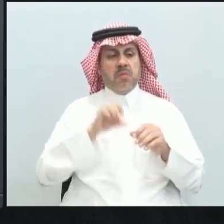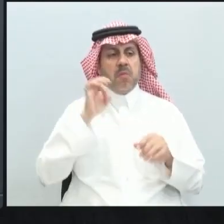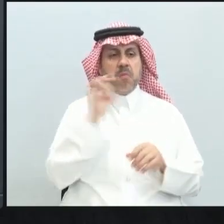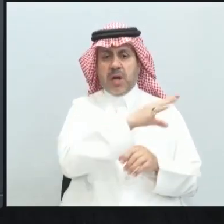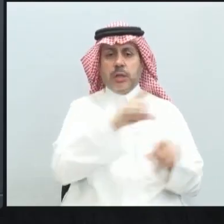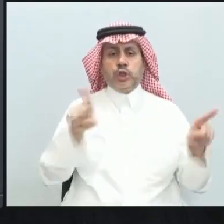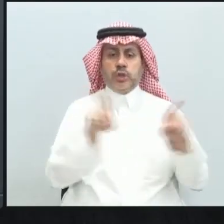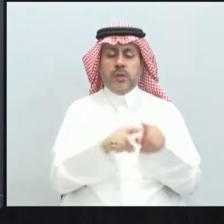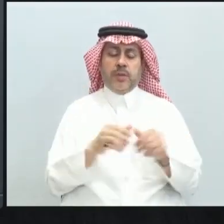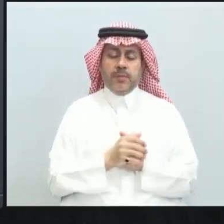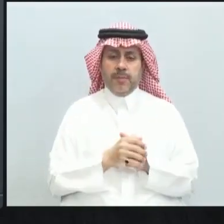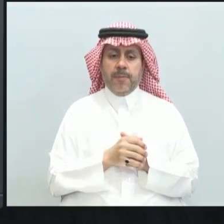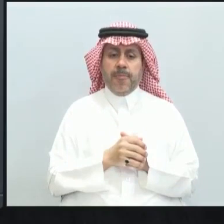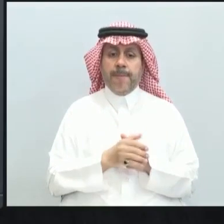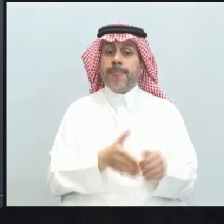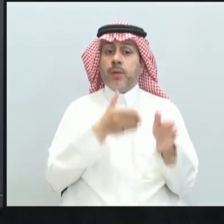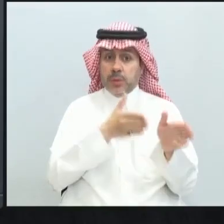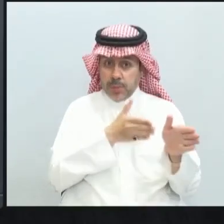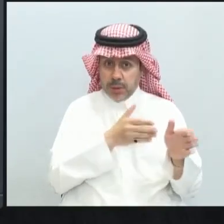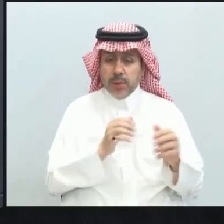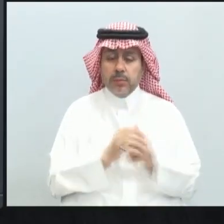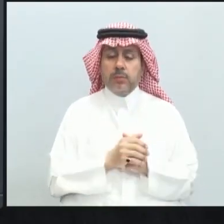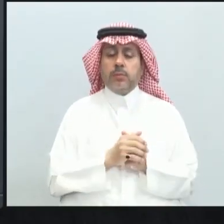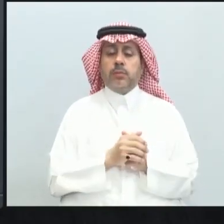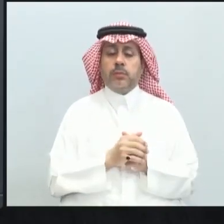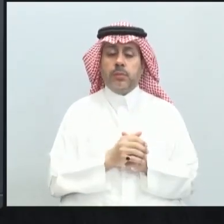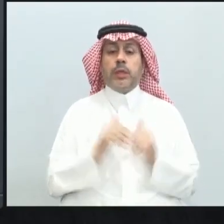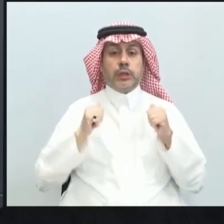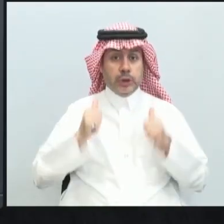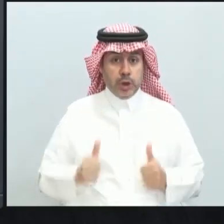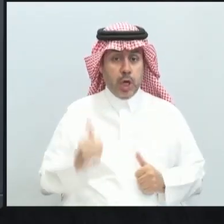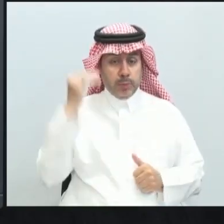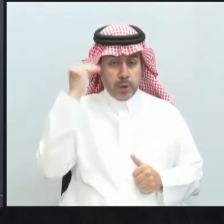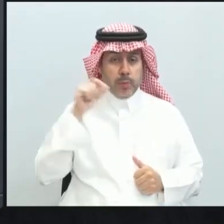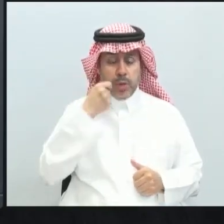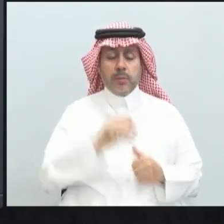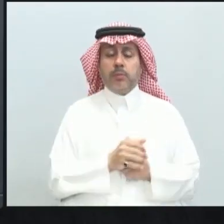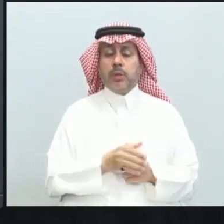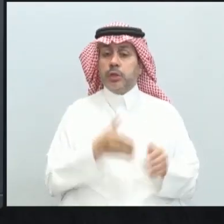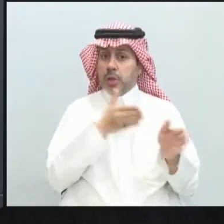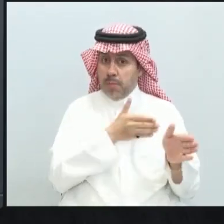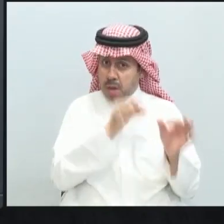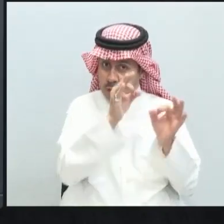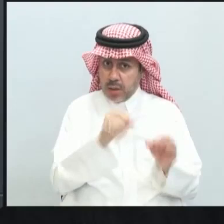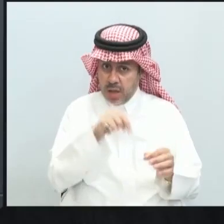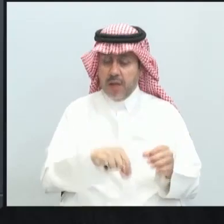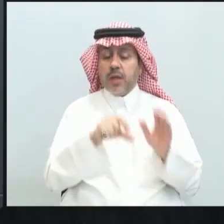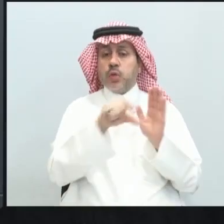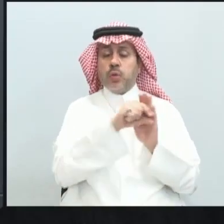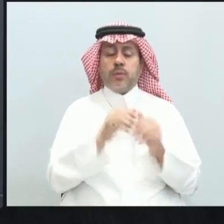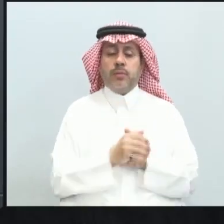عز وجل ولو تتبعت ايها الطالب وكذلك الطالبه لو تبعنا ايات هذه السوره